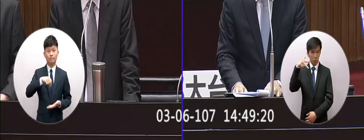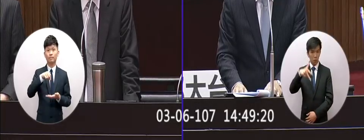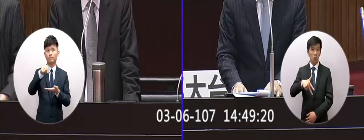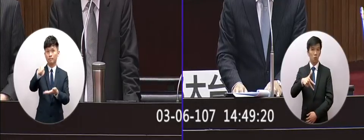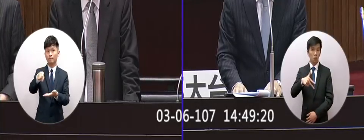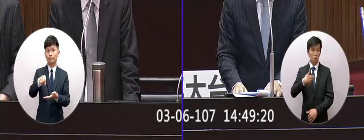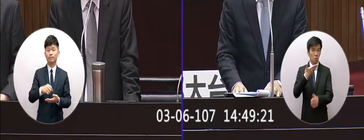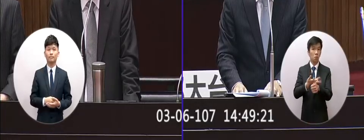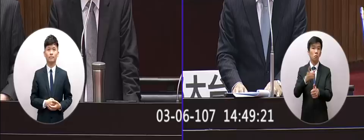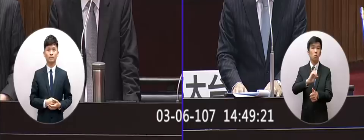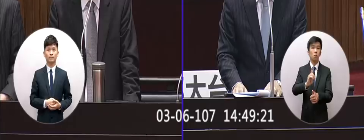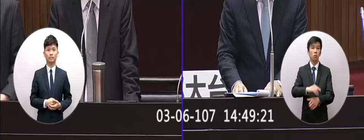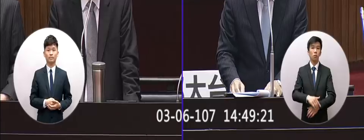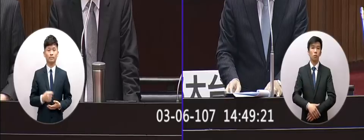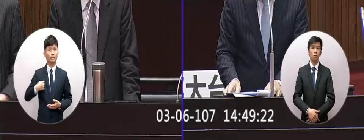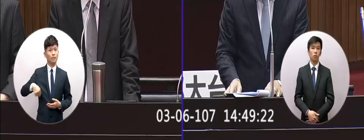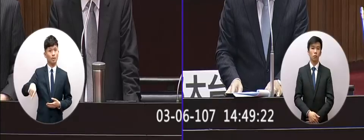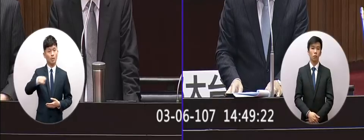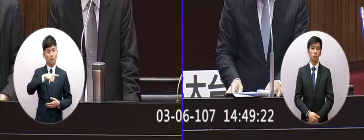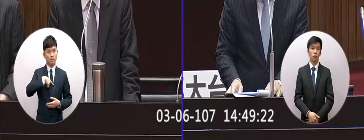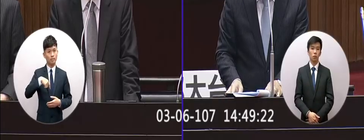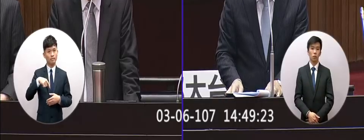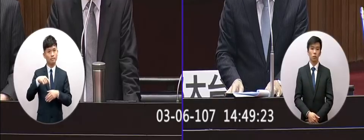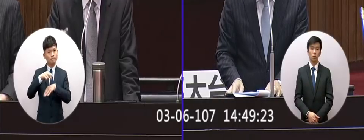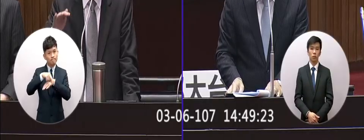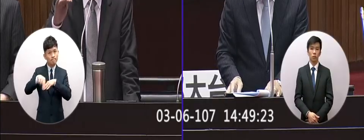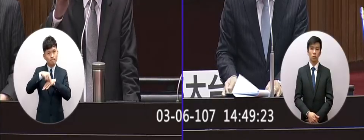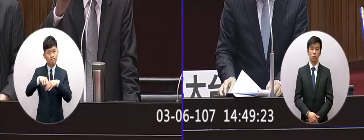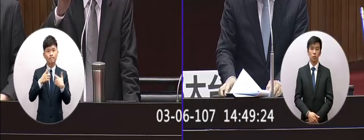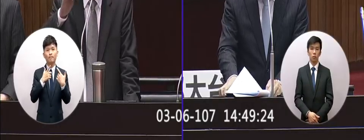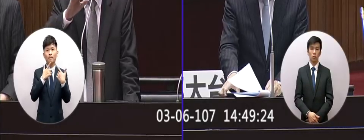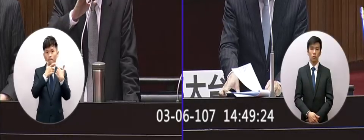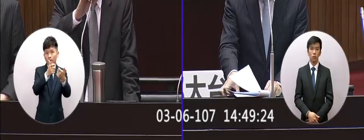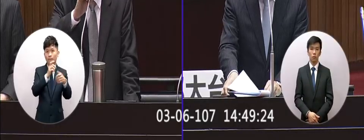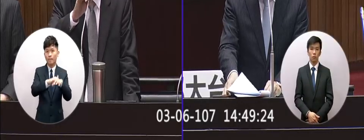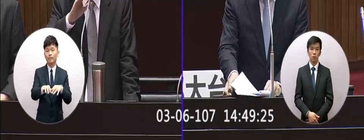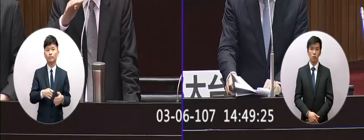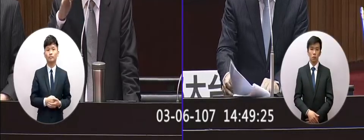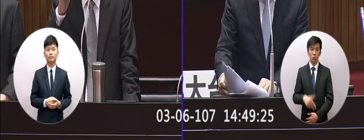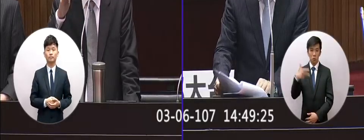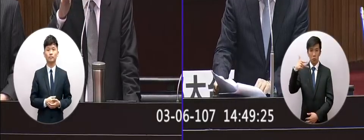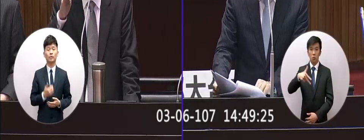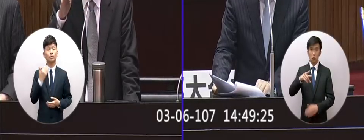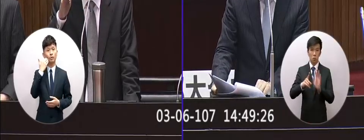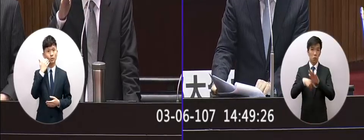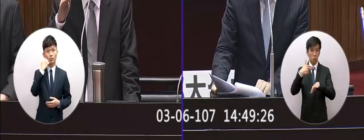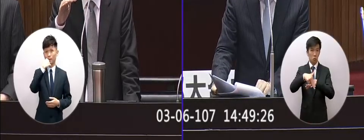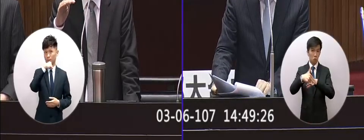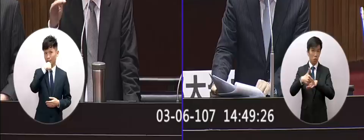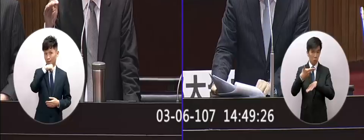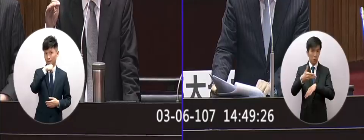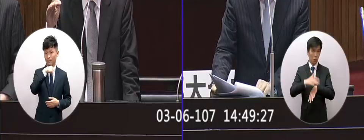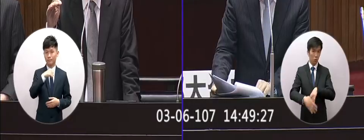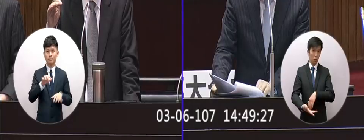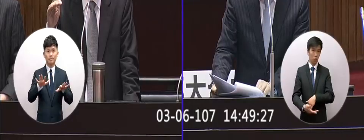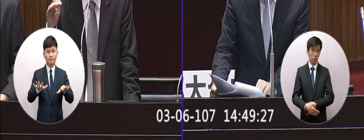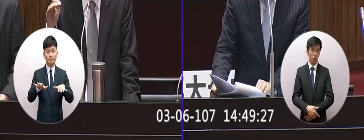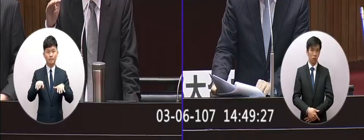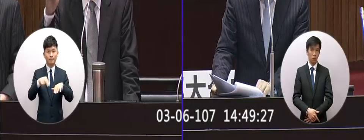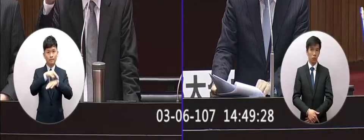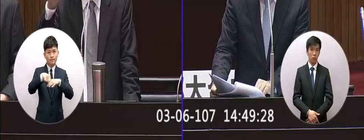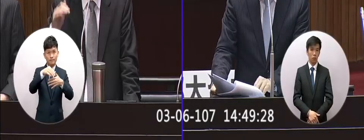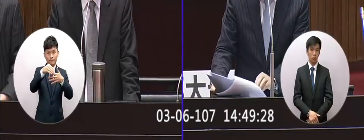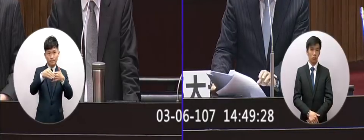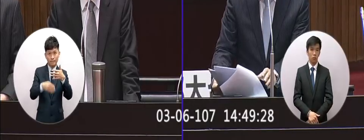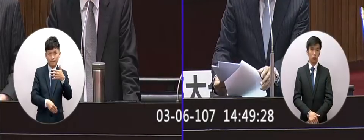么东西？ 我们会提出因应的策略。简单的讲， 下礼拜有因应策略出来。 如果台湾我们目前的制度